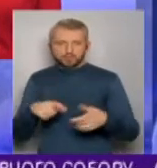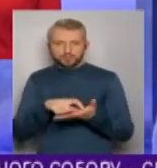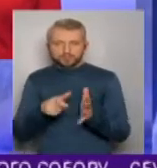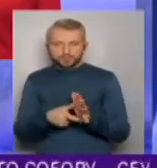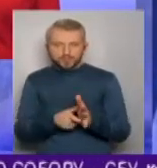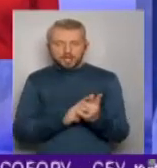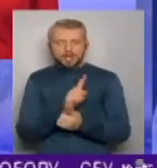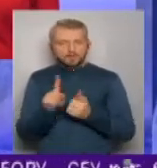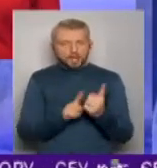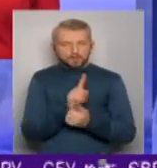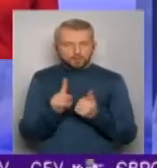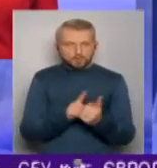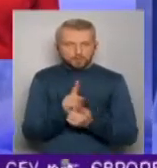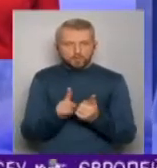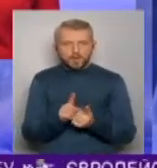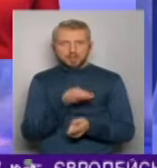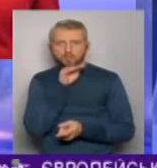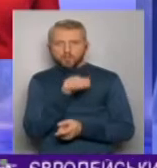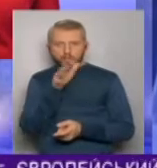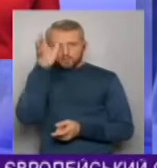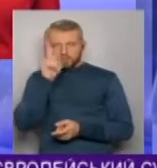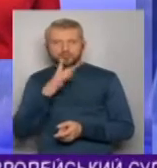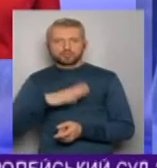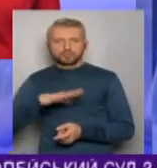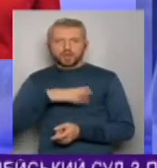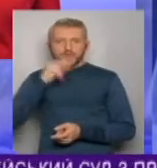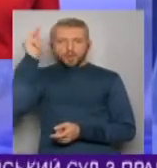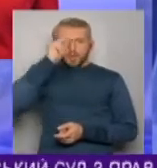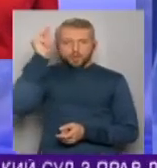Реформування профосвіти. Що чекає на учнів, керівників навчальних